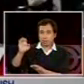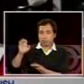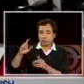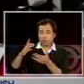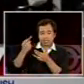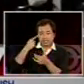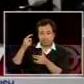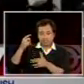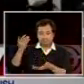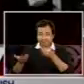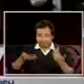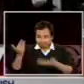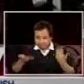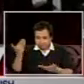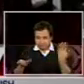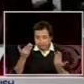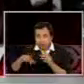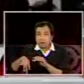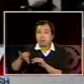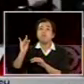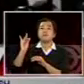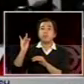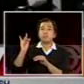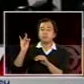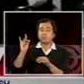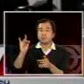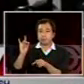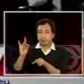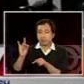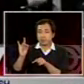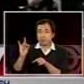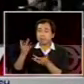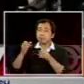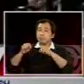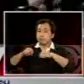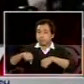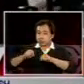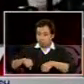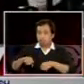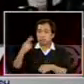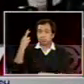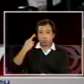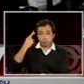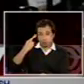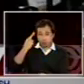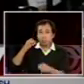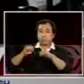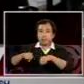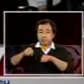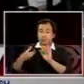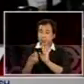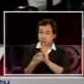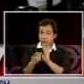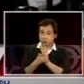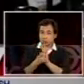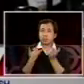lahat, baka sakaling may matagpuan tayo na probable cause o ebidensya. Hindi ho natin binaliktad dito. So I'm asking